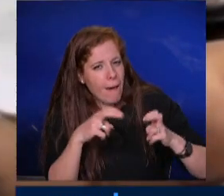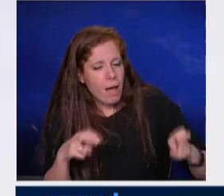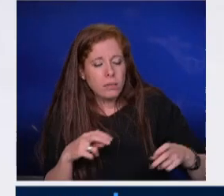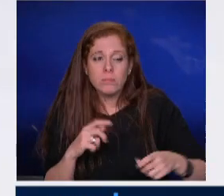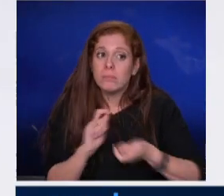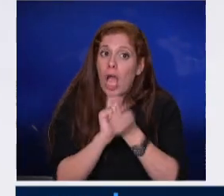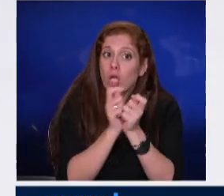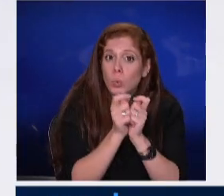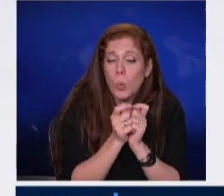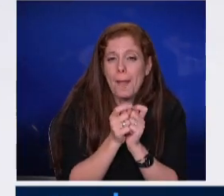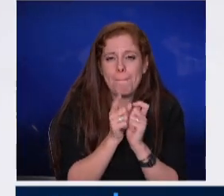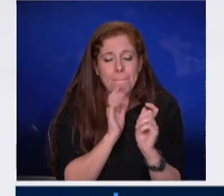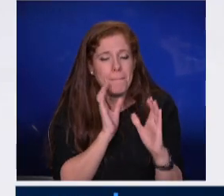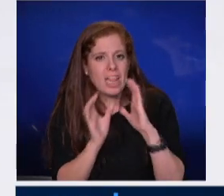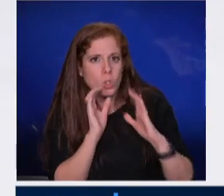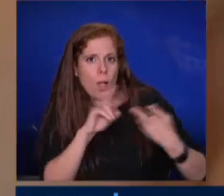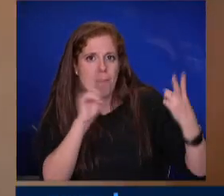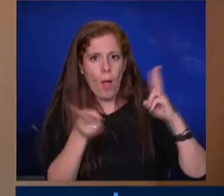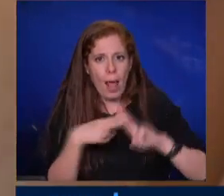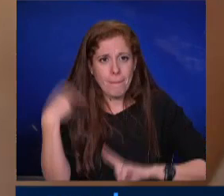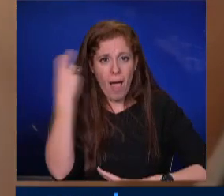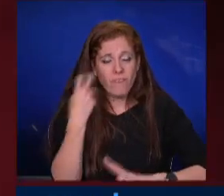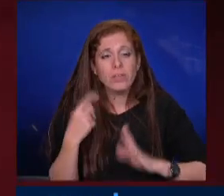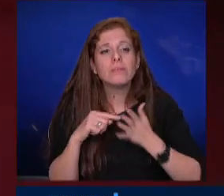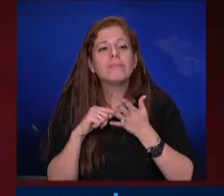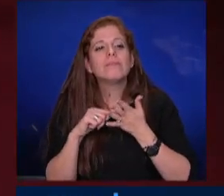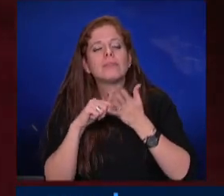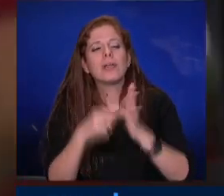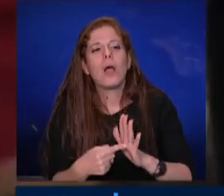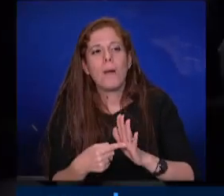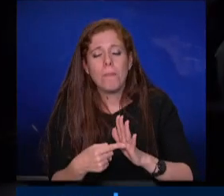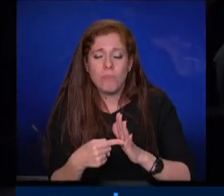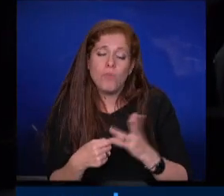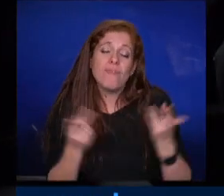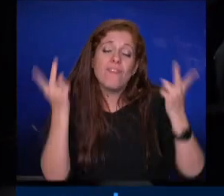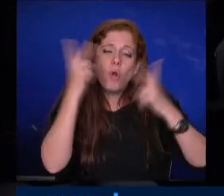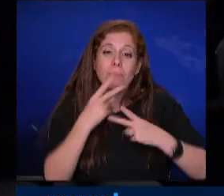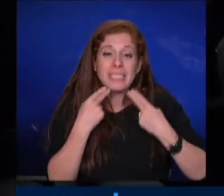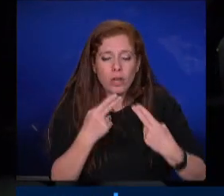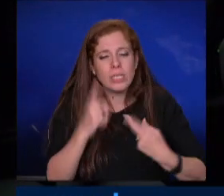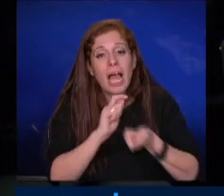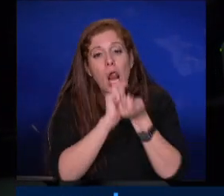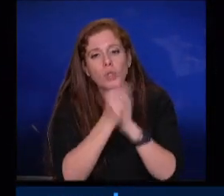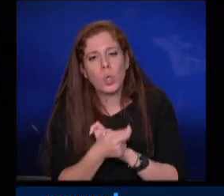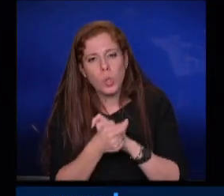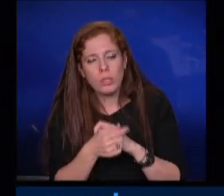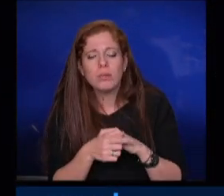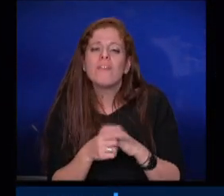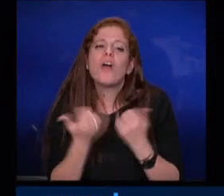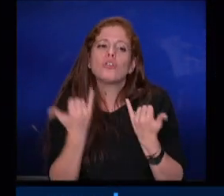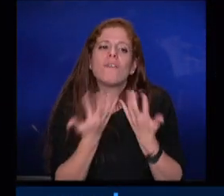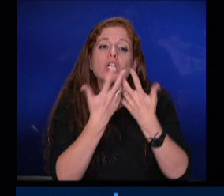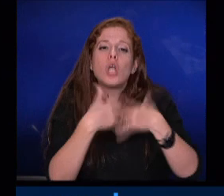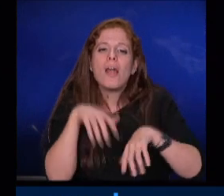הדרמטיים במפת התקשורת בעולם הערבי הביאו את קברניטי חיל המודיעין למסקנה שהגיע העת לשנות כיוון ולשלב את אנשי